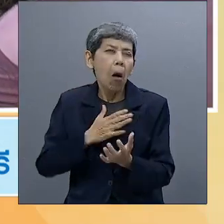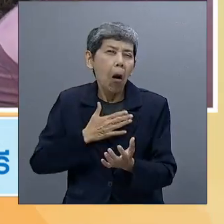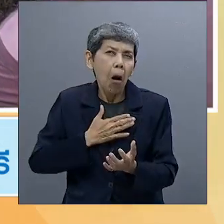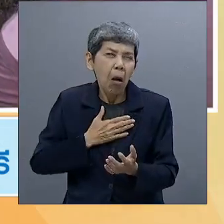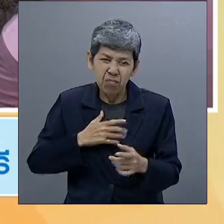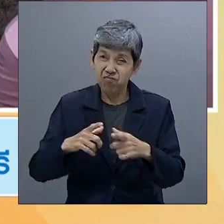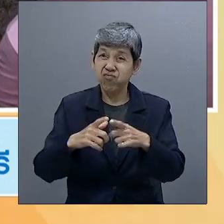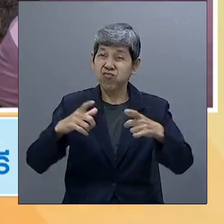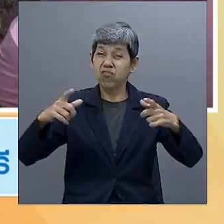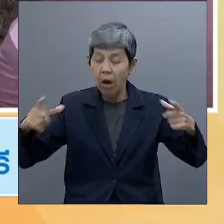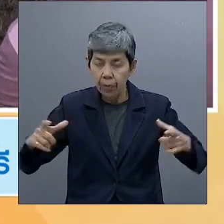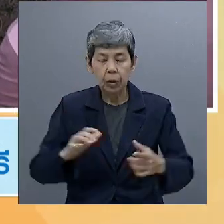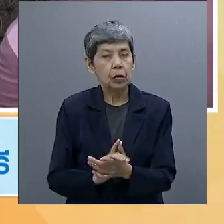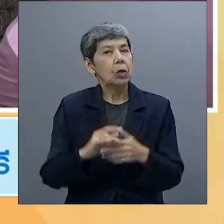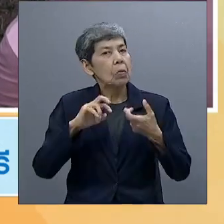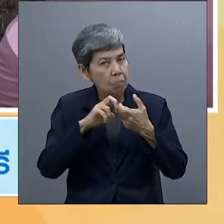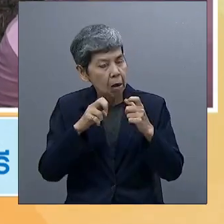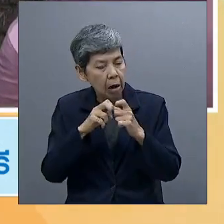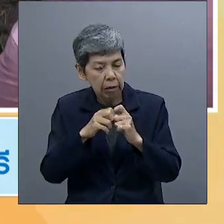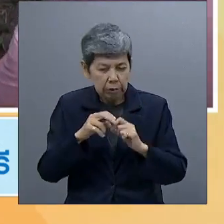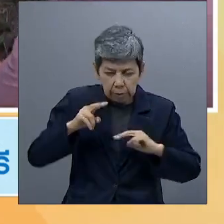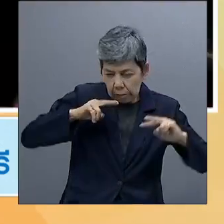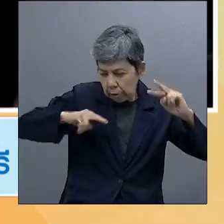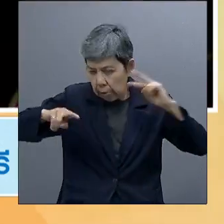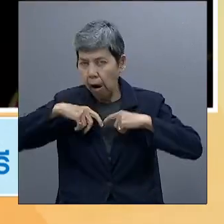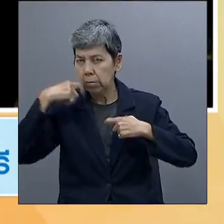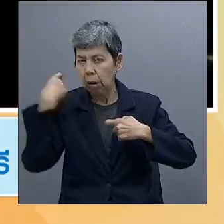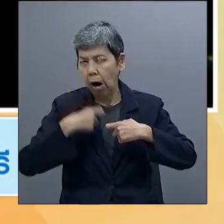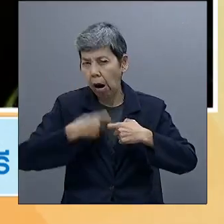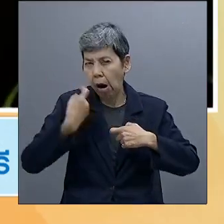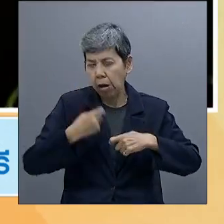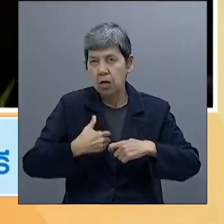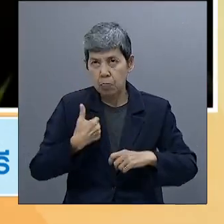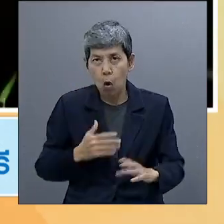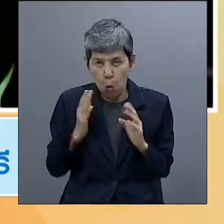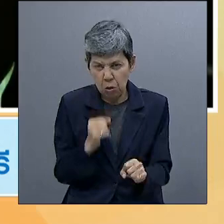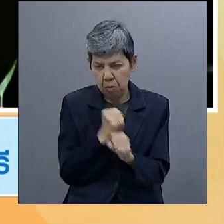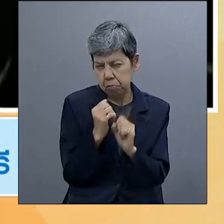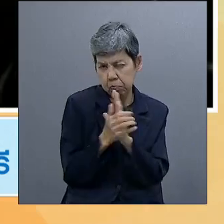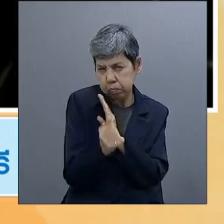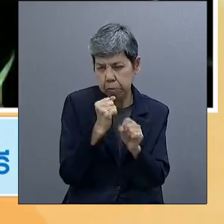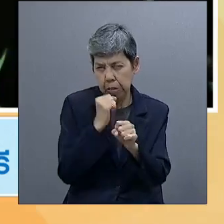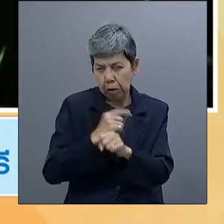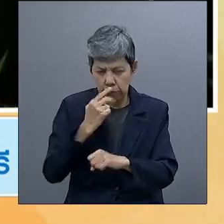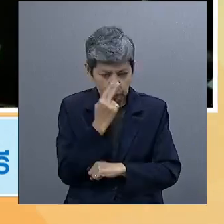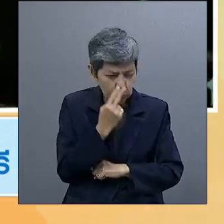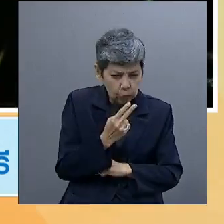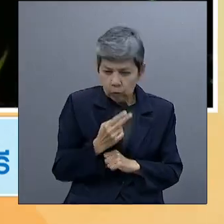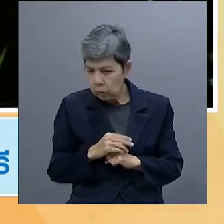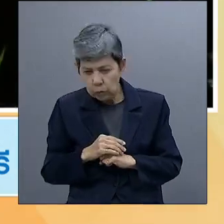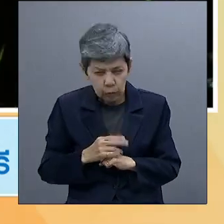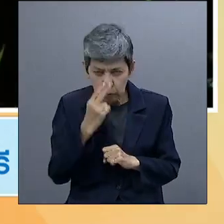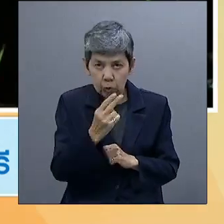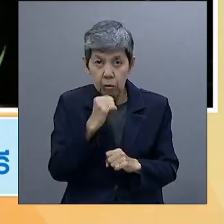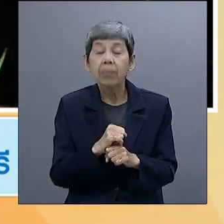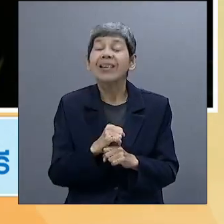ที่กว้างด้วยทำให้มีอุปสรรคในการหาจระเข้ค่ะซึ่งเรื่องนี้ก็จะต้องมีเจ้าหน้าที่ที่มีความเชี่ยวชาญนะคะมาตามหาซึ่ง